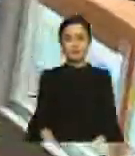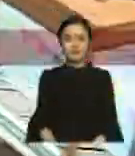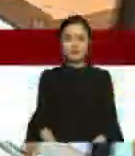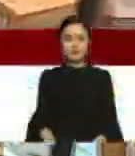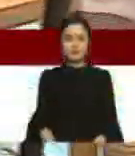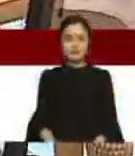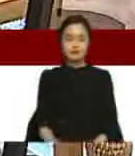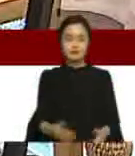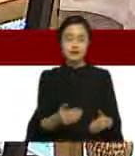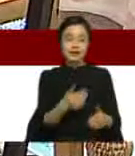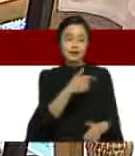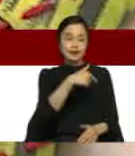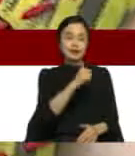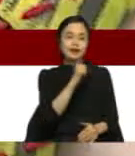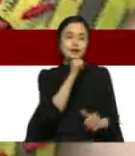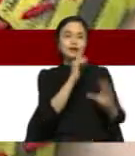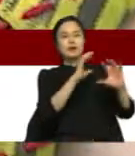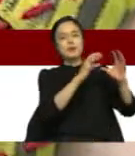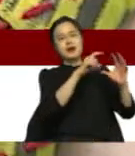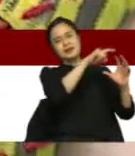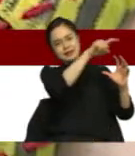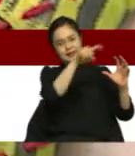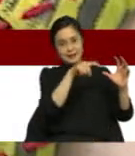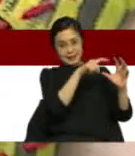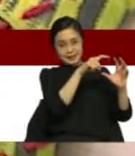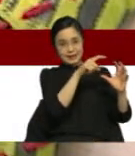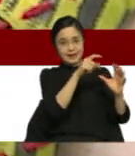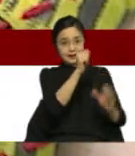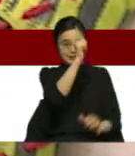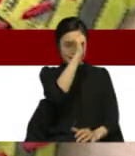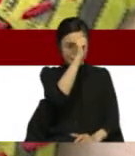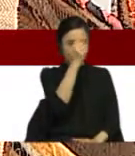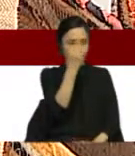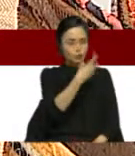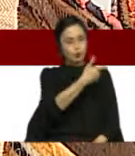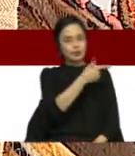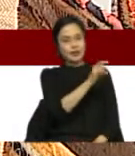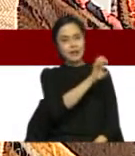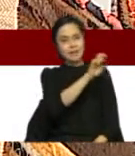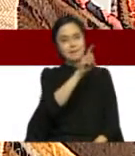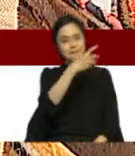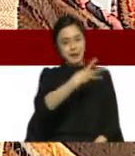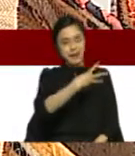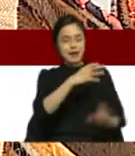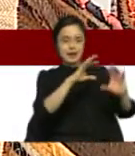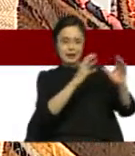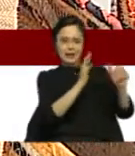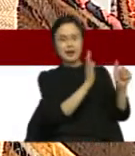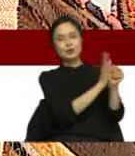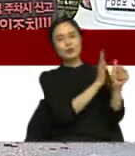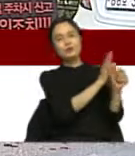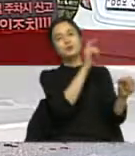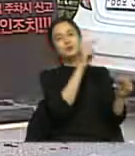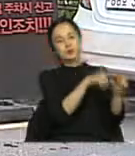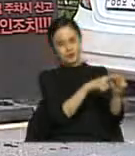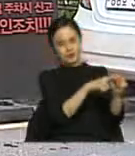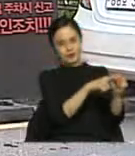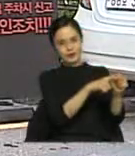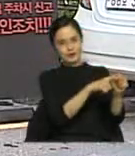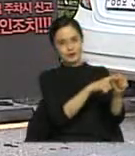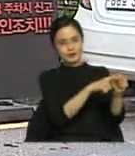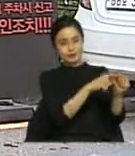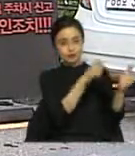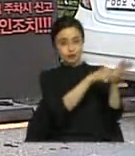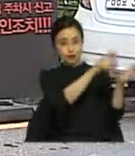불리는 인도와 네팔 등 저개발 국가의 생산품을 합당한 가격으로 구매하자는 취지의 공정무역. 성북구가 2년